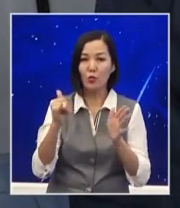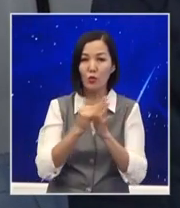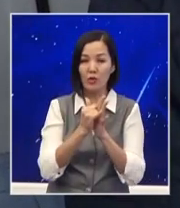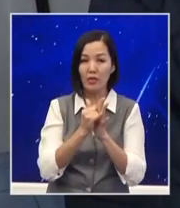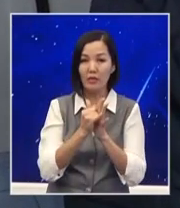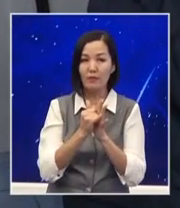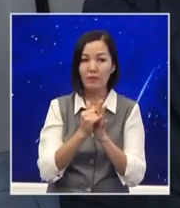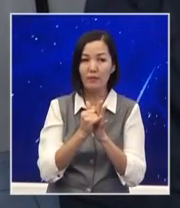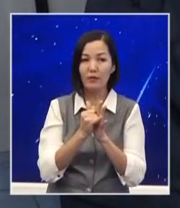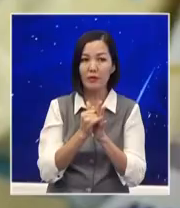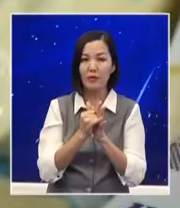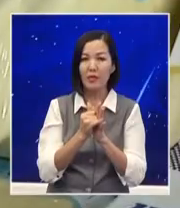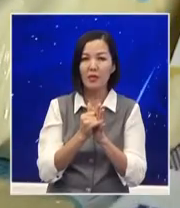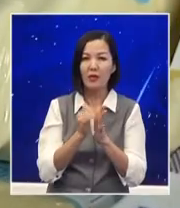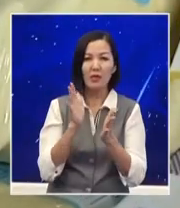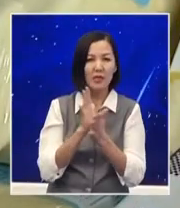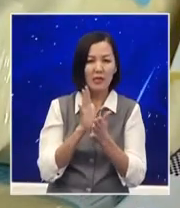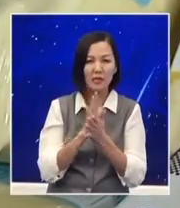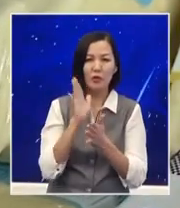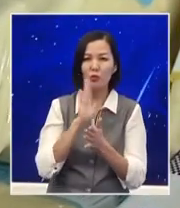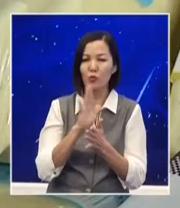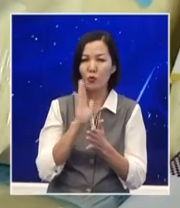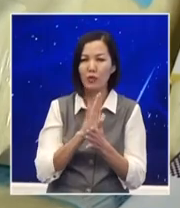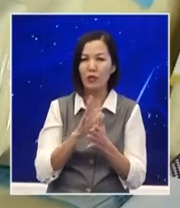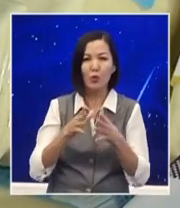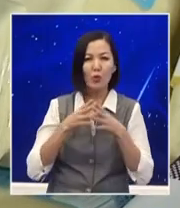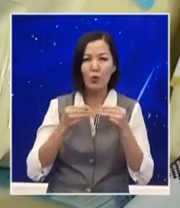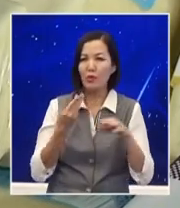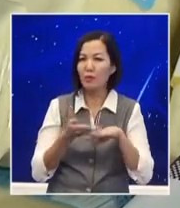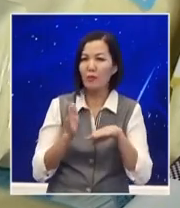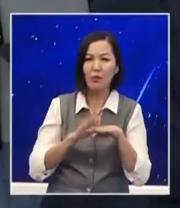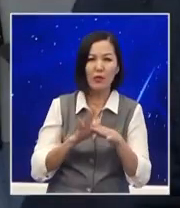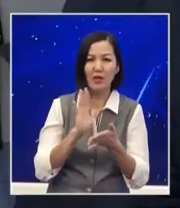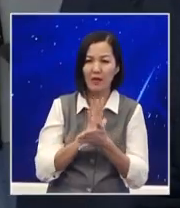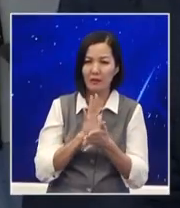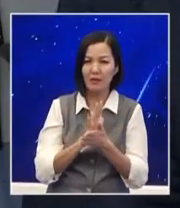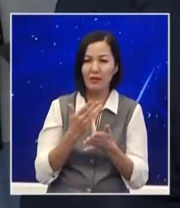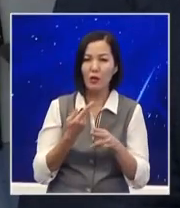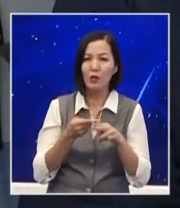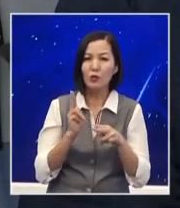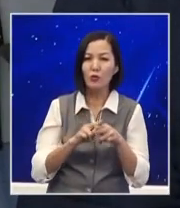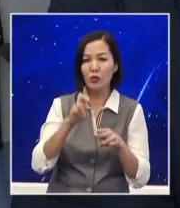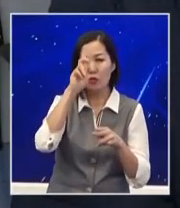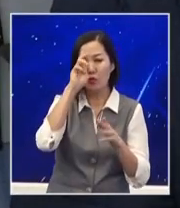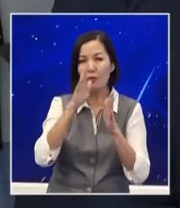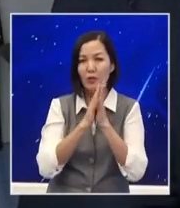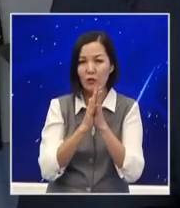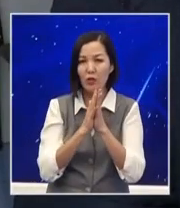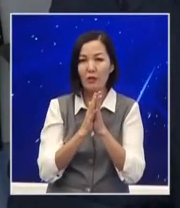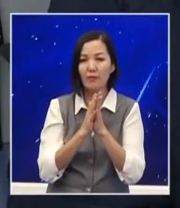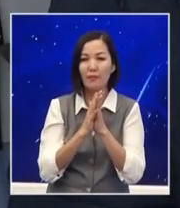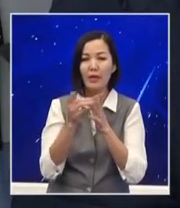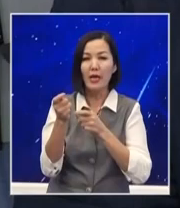қойып, соның өзінен лай су өтеді. Көктемде бізге невозможно. Сондықтан бізге ең үкіметтен сұрарымыз,